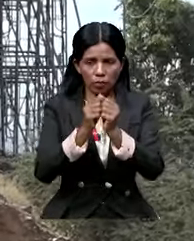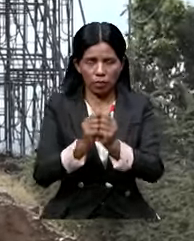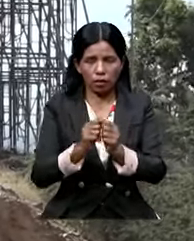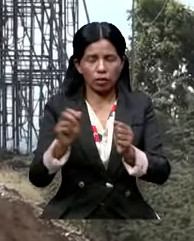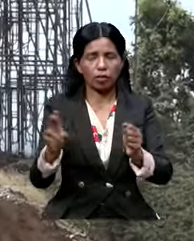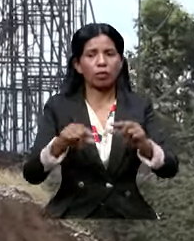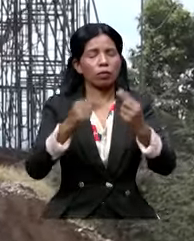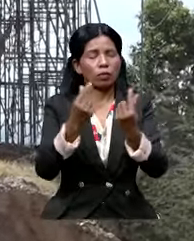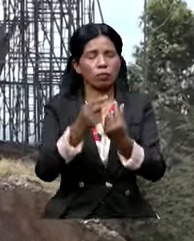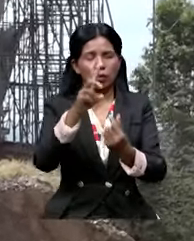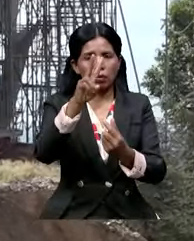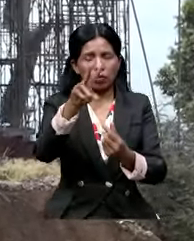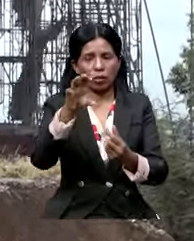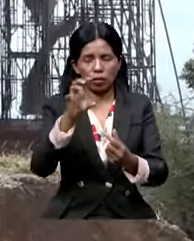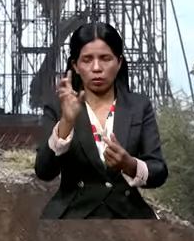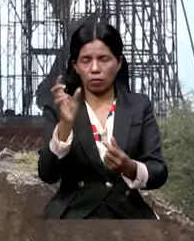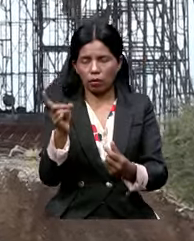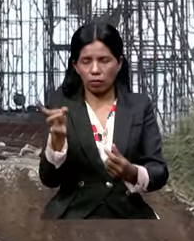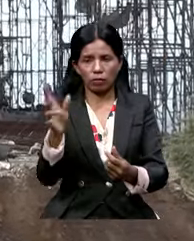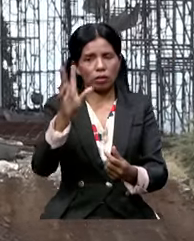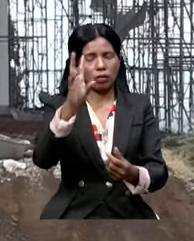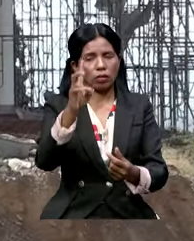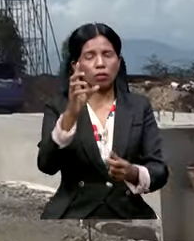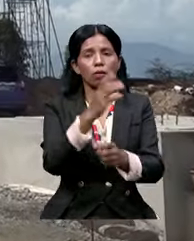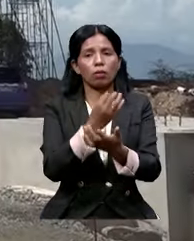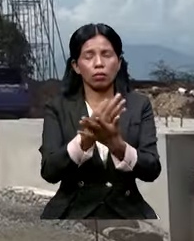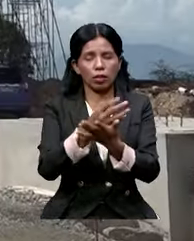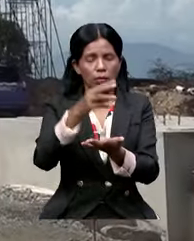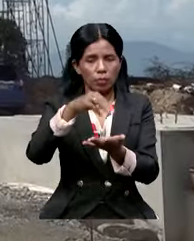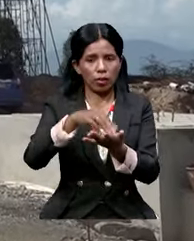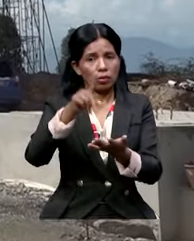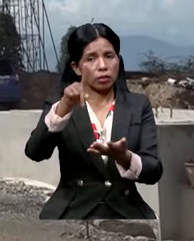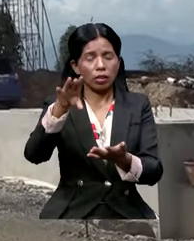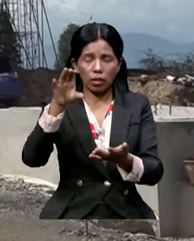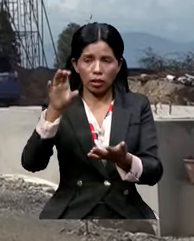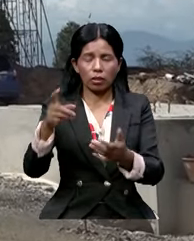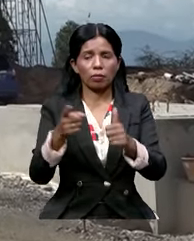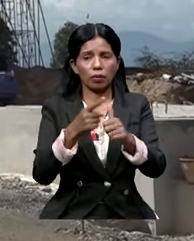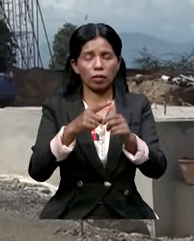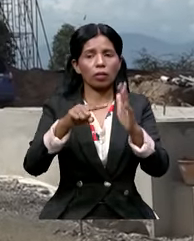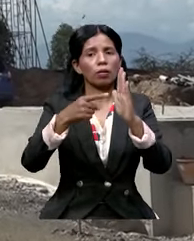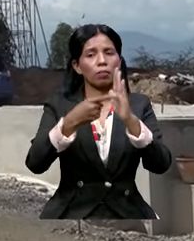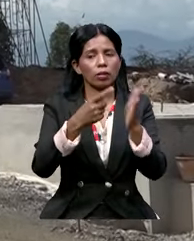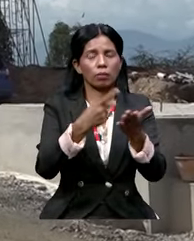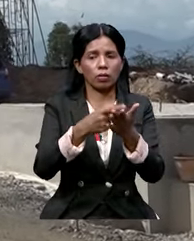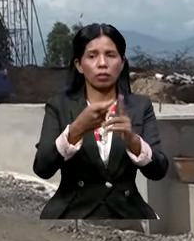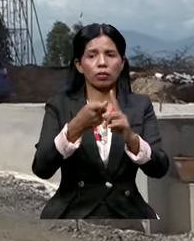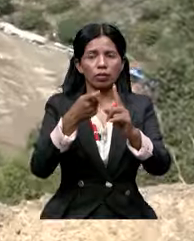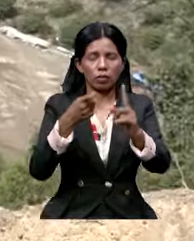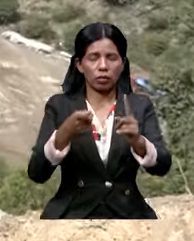kunidade atus rua walnulu resinghitu ho kustu milyaun atus ida ne be iha fase dahulu hahu projeto